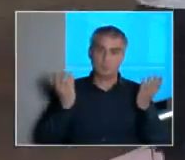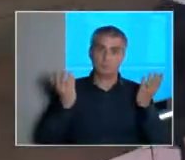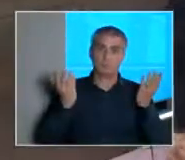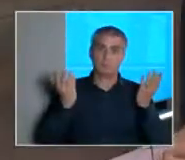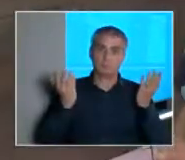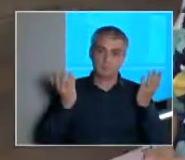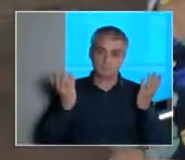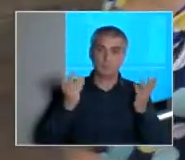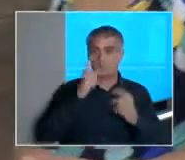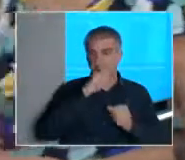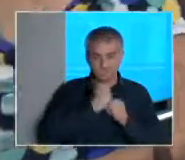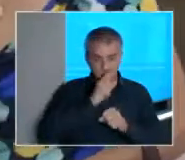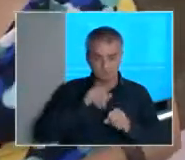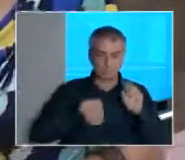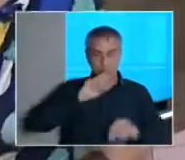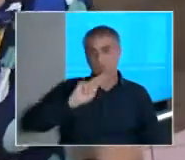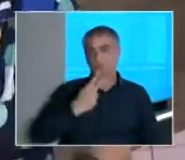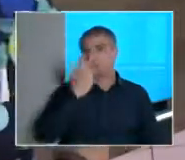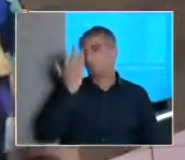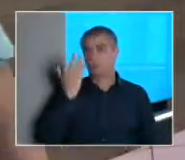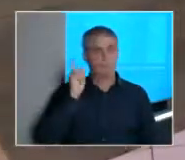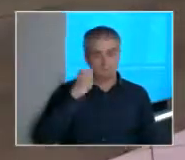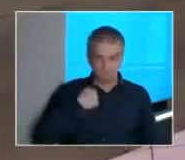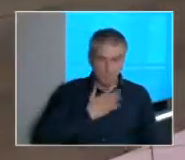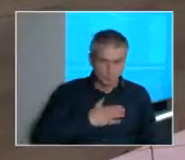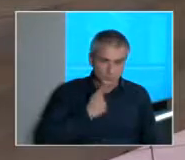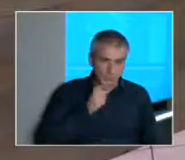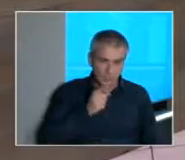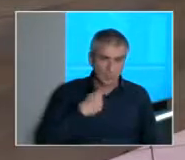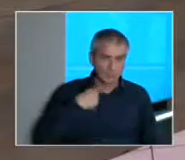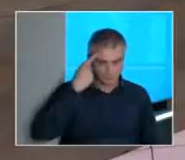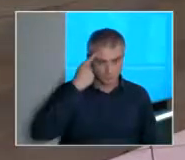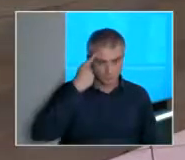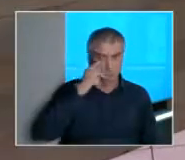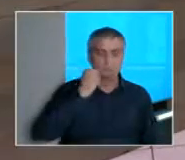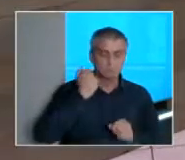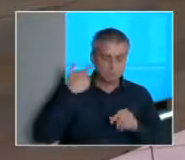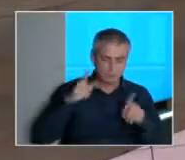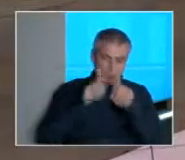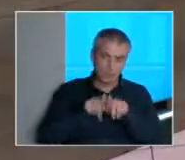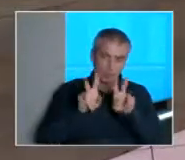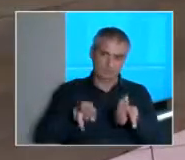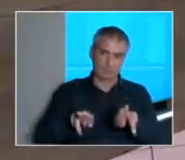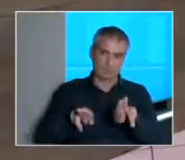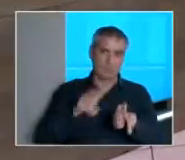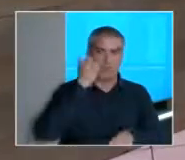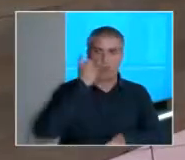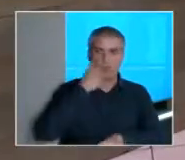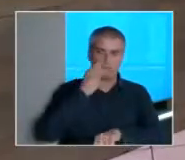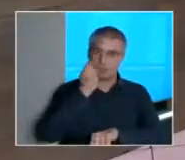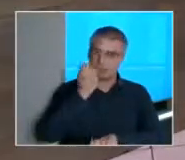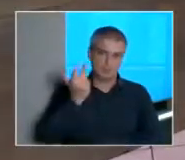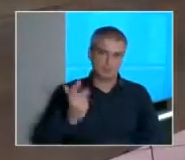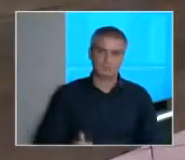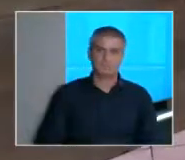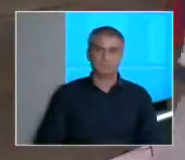אז היו מפזרים, היו שוב פעם בחירות. אבל אני רוצה לומר לך, אני חושב שזה יהיה אותו דבר. חבל רק על